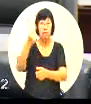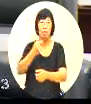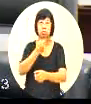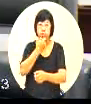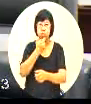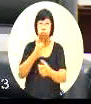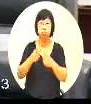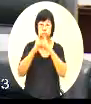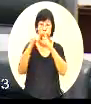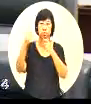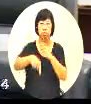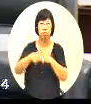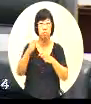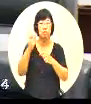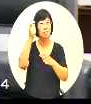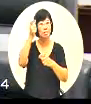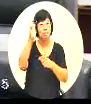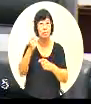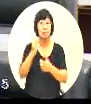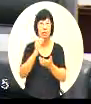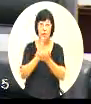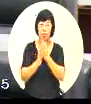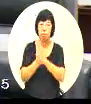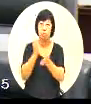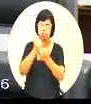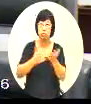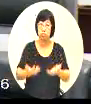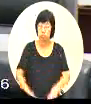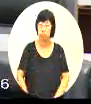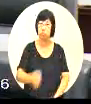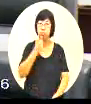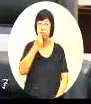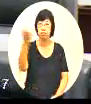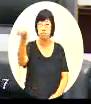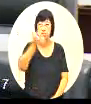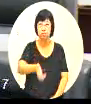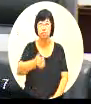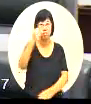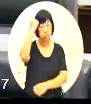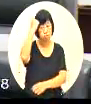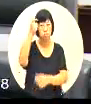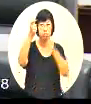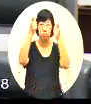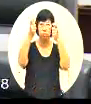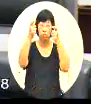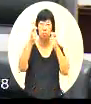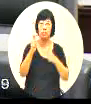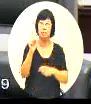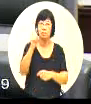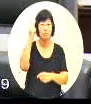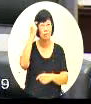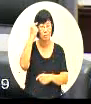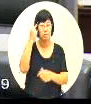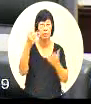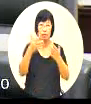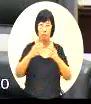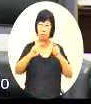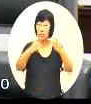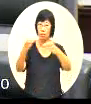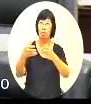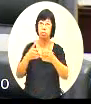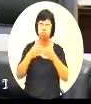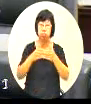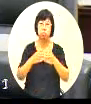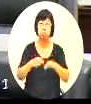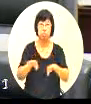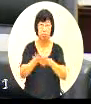意很多甚至退休的愿意来高雄安居乐业等等。我觉得我们一定什么地方需要被改善。那我想我今天一